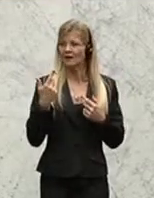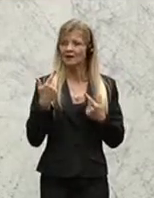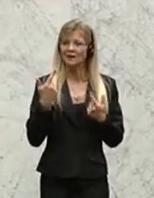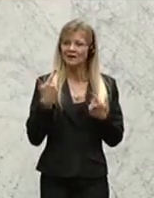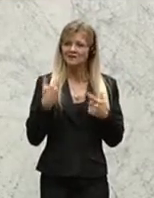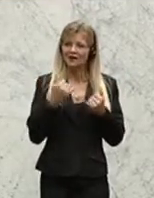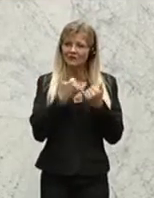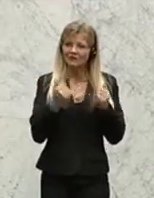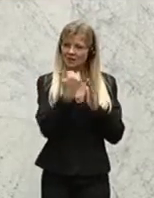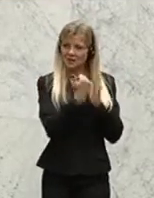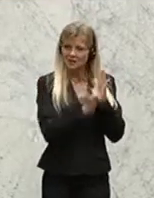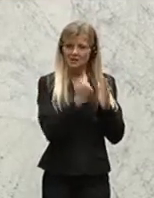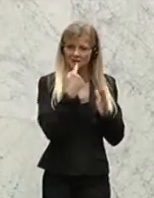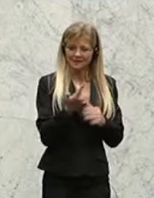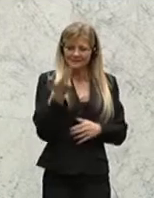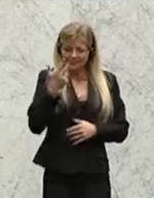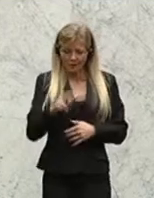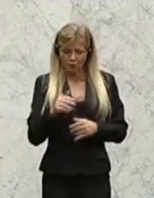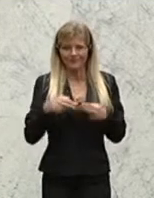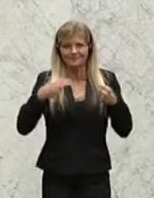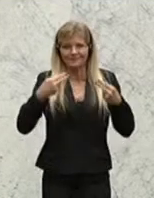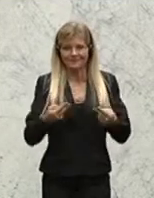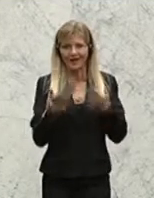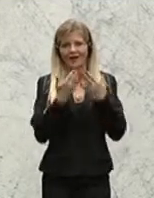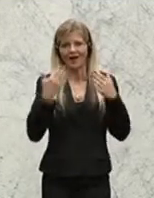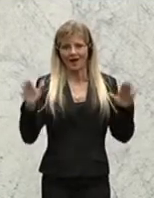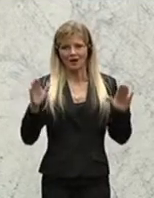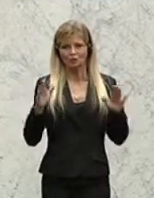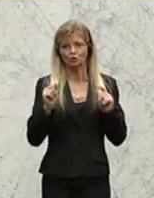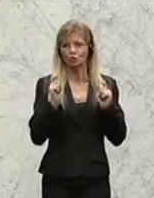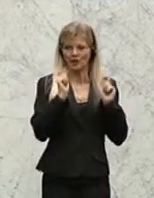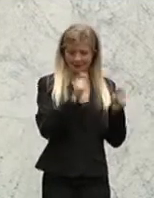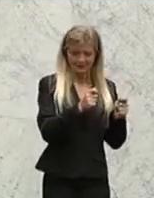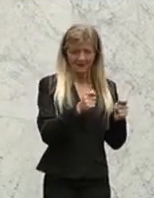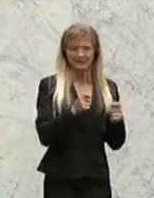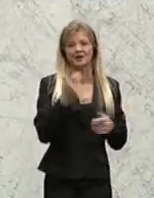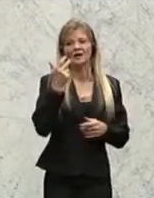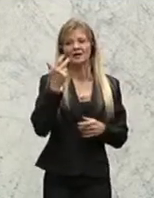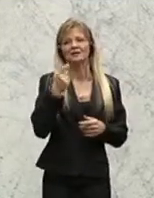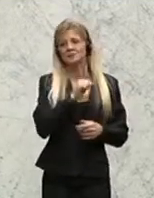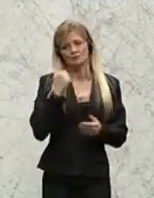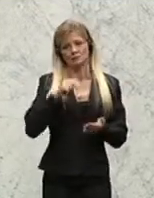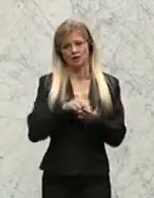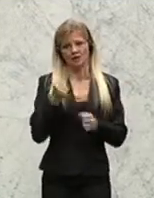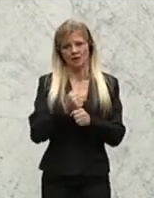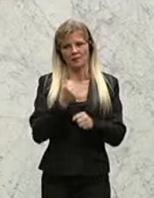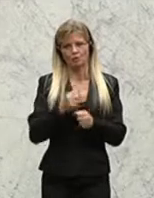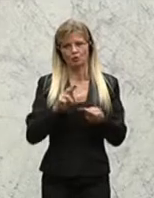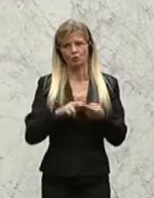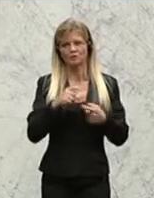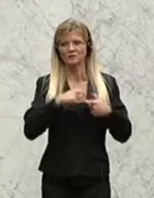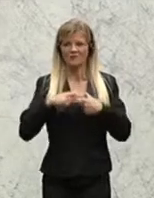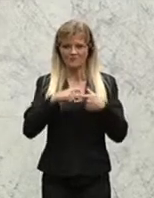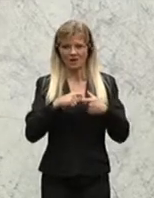3 Monate nach Einbringung des Asylantrages selbstständig erwerbstätig sein und ein Gewerbe ausüben. Der faktische Zugang zu Gewerben